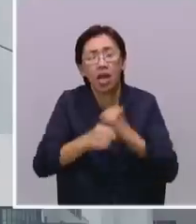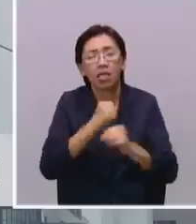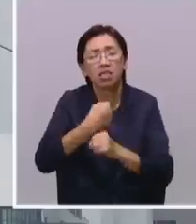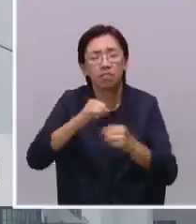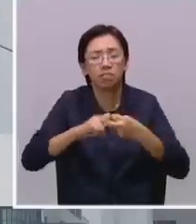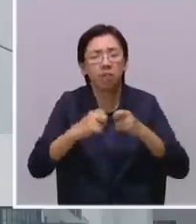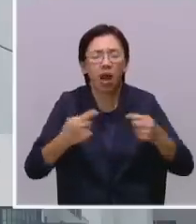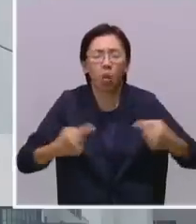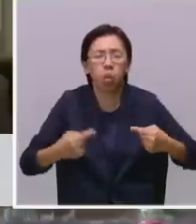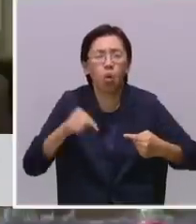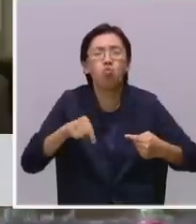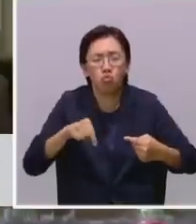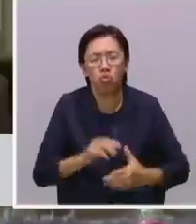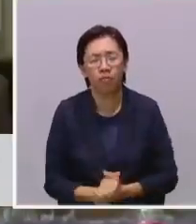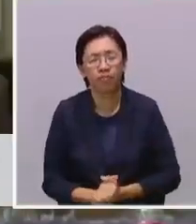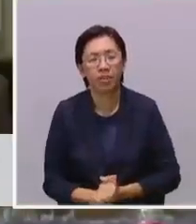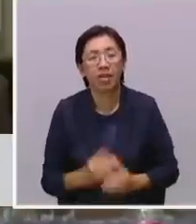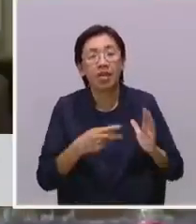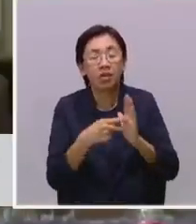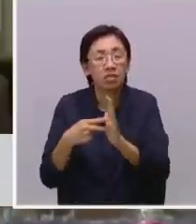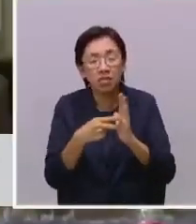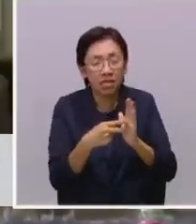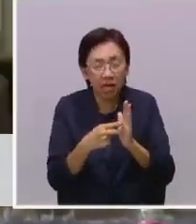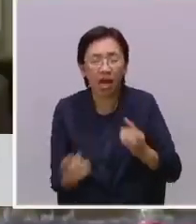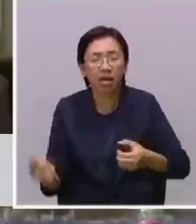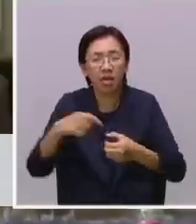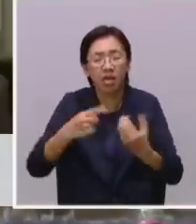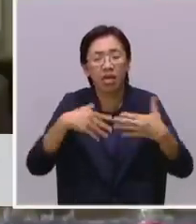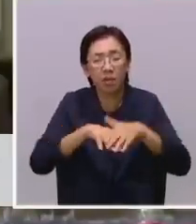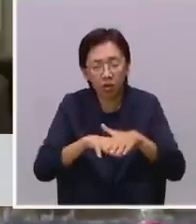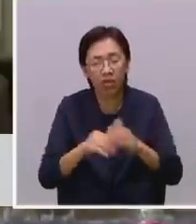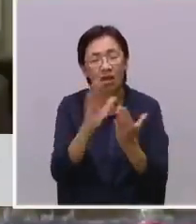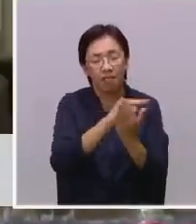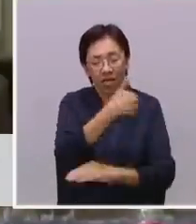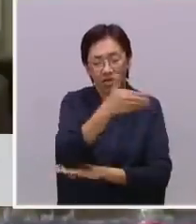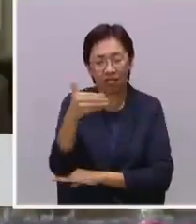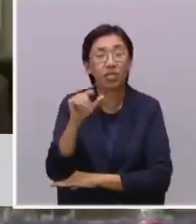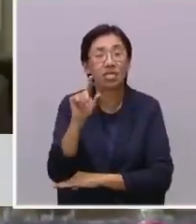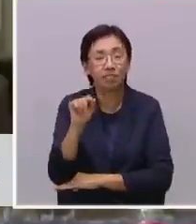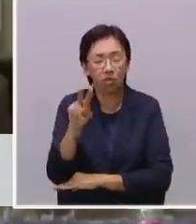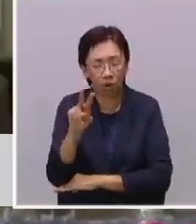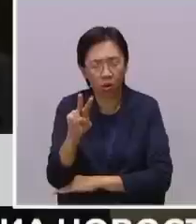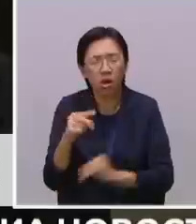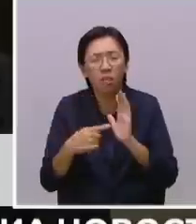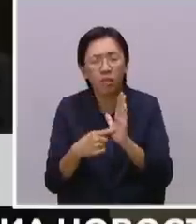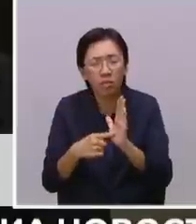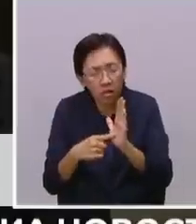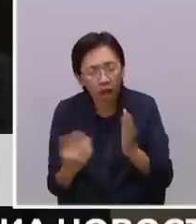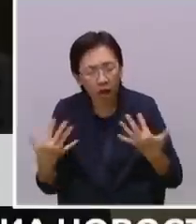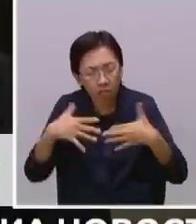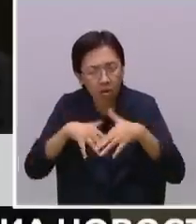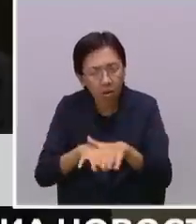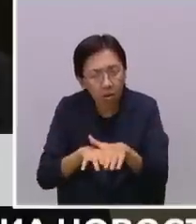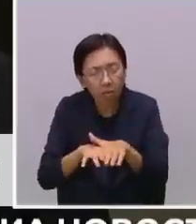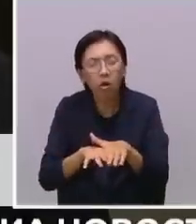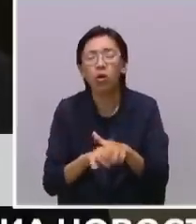ค่ะแม้กที่ซีเรียจะกลับเข้าสู่สันนิบาตอาหรับซึ่งมีสมาชิก22ประเทศถือเป็นความเคลื่อนไหวในเชิงสัญลักษณ์นะคะแต่